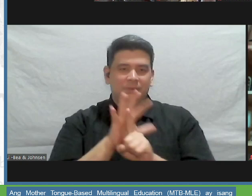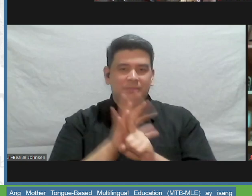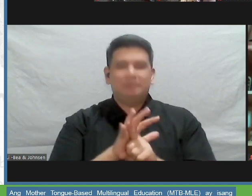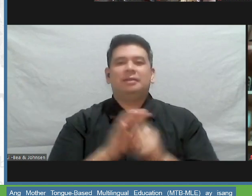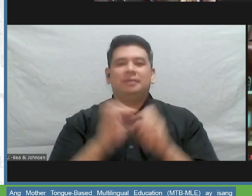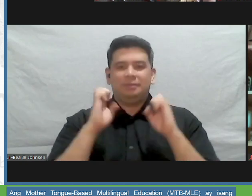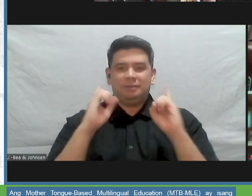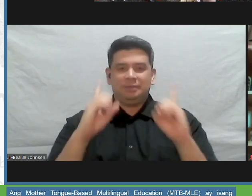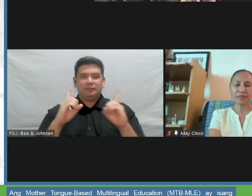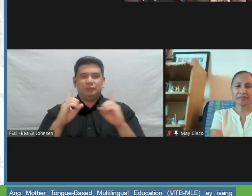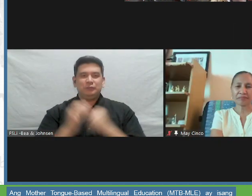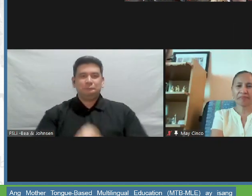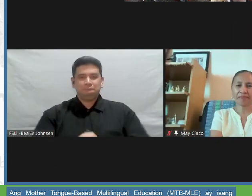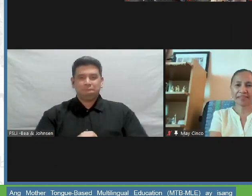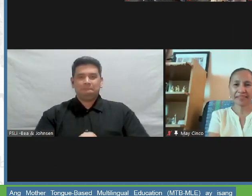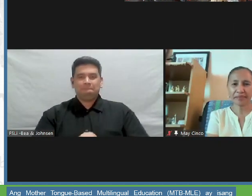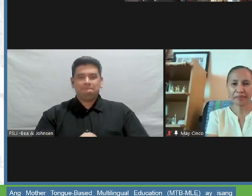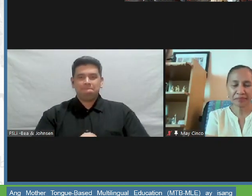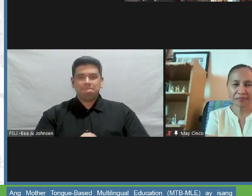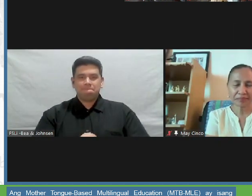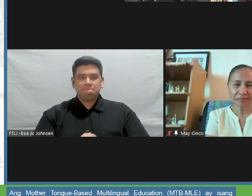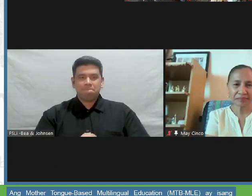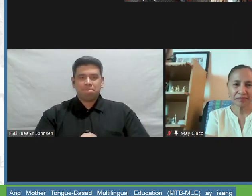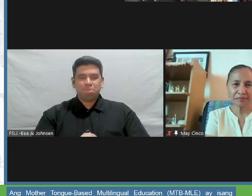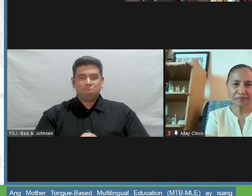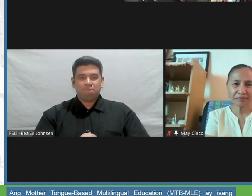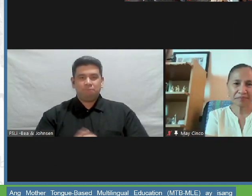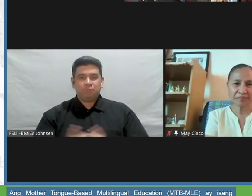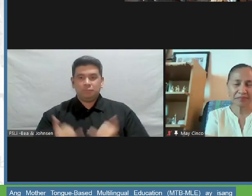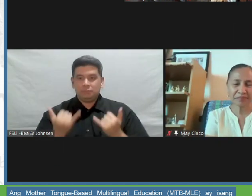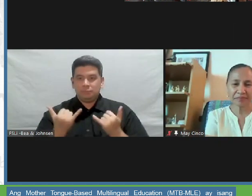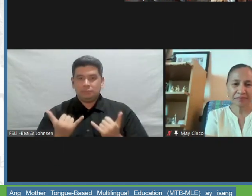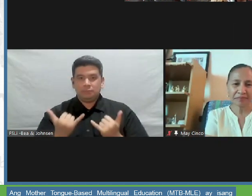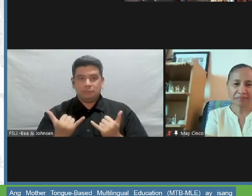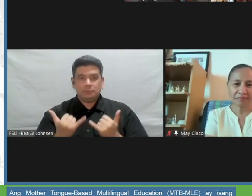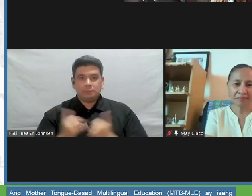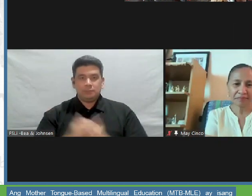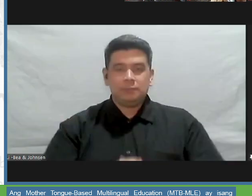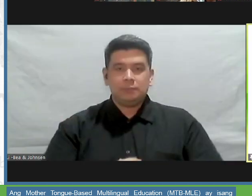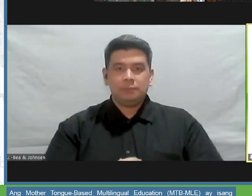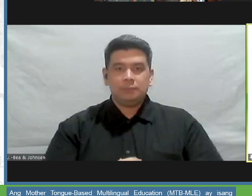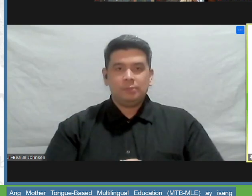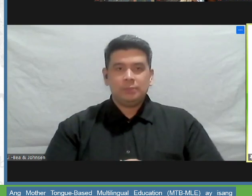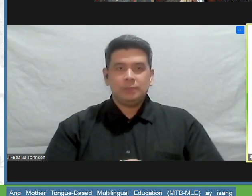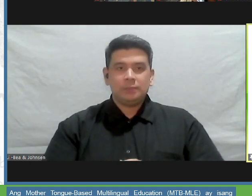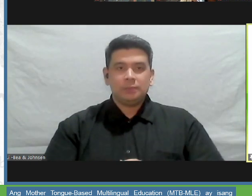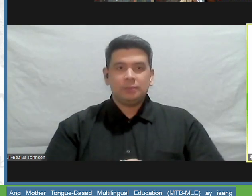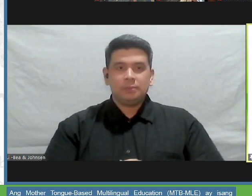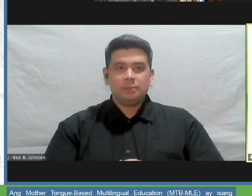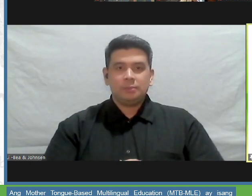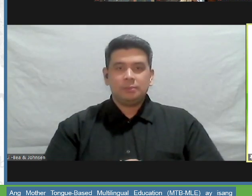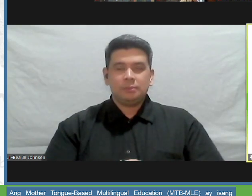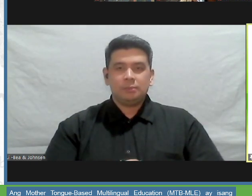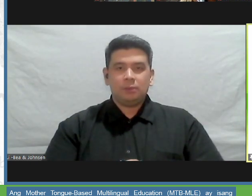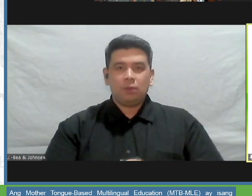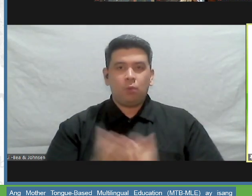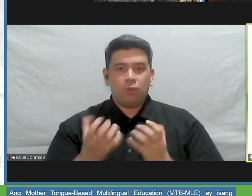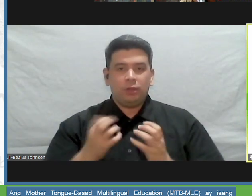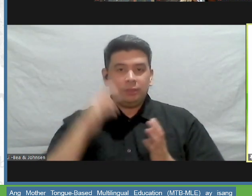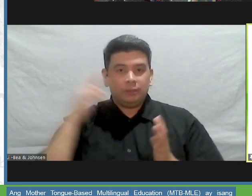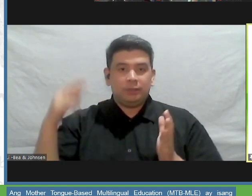Maraming salamat. Sa puntong ito, nais nating bigyan ng pagkilala ang ating mga